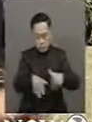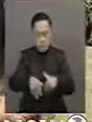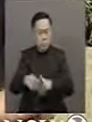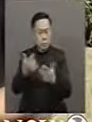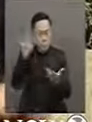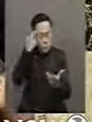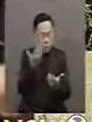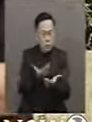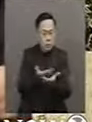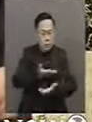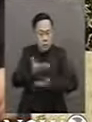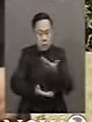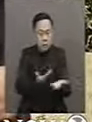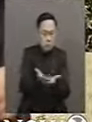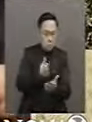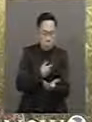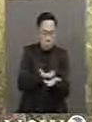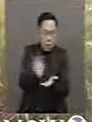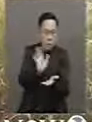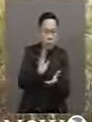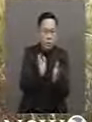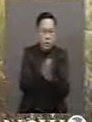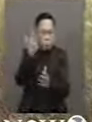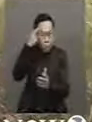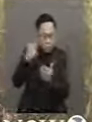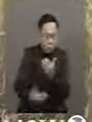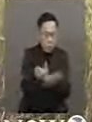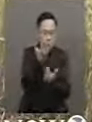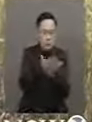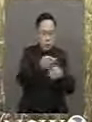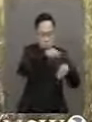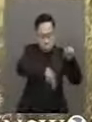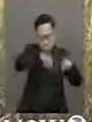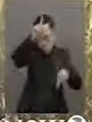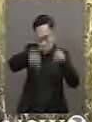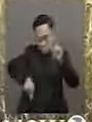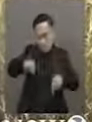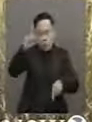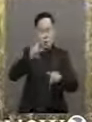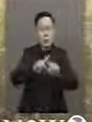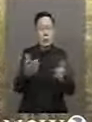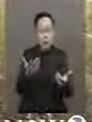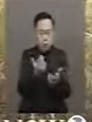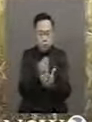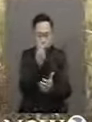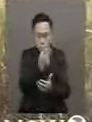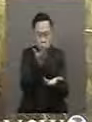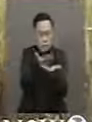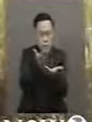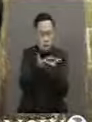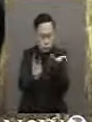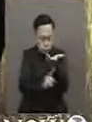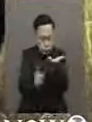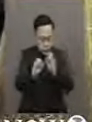ถิ่นทำให้ตอนนี้พ่อค้าท้องถิ่นไม่กล้าจะรับซื้อเพราะว่ามันมีความเสี่ยงเรื่องราคาที่ผันผ่วนขึ้นลงได้ต้องรอคำนวณราคาให้ชัด